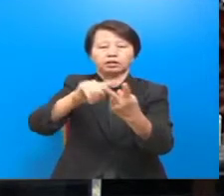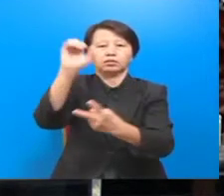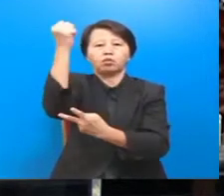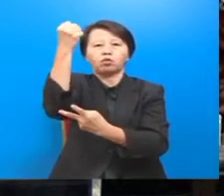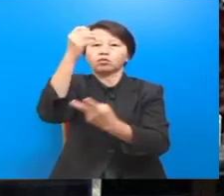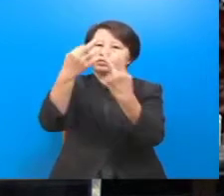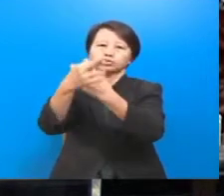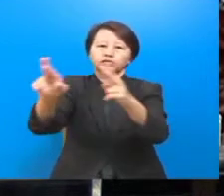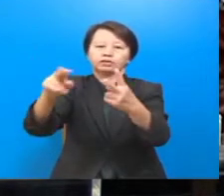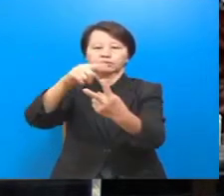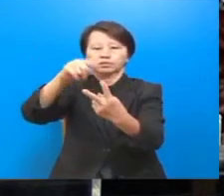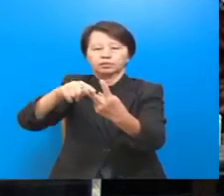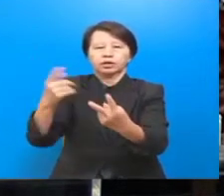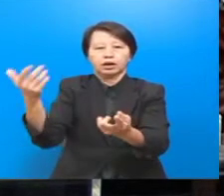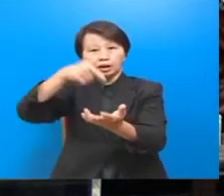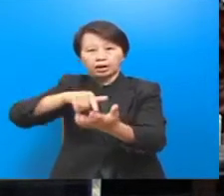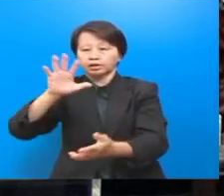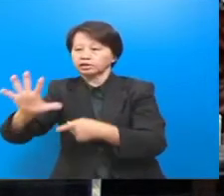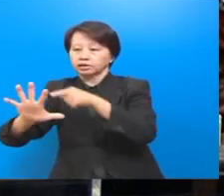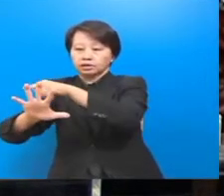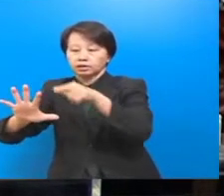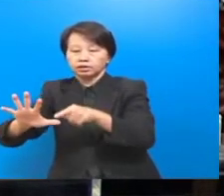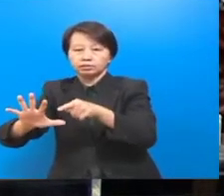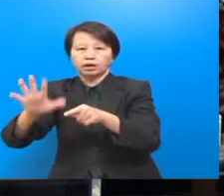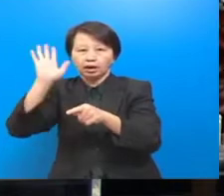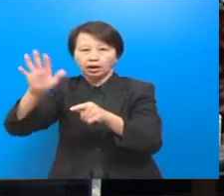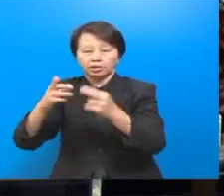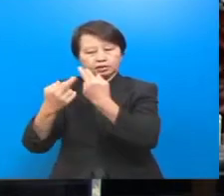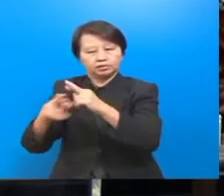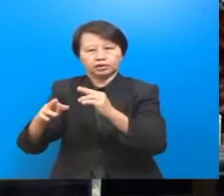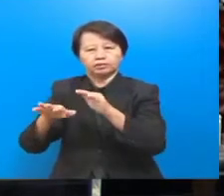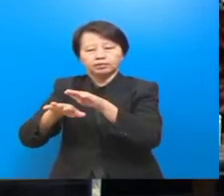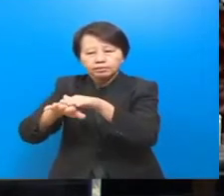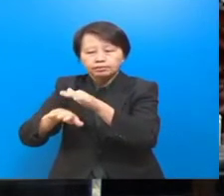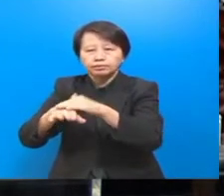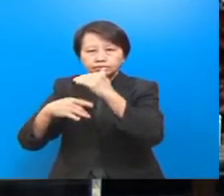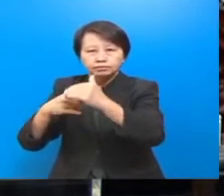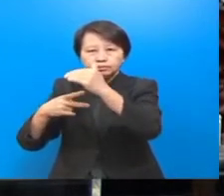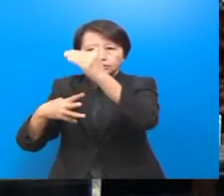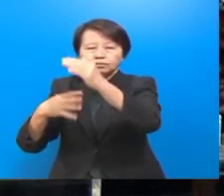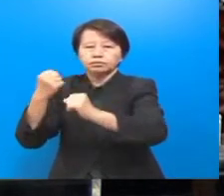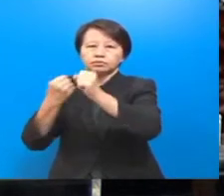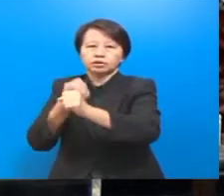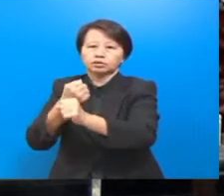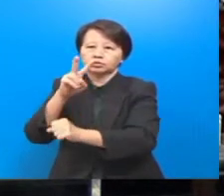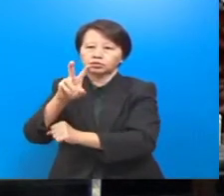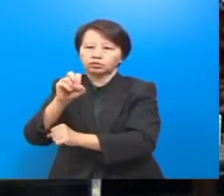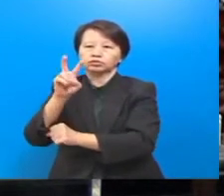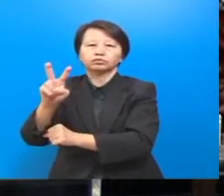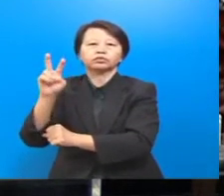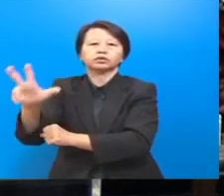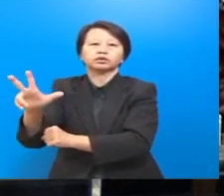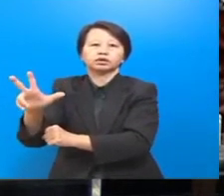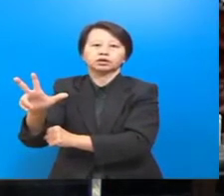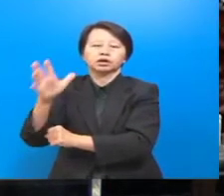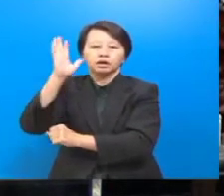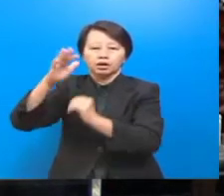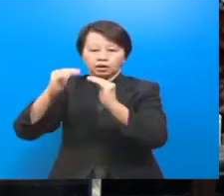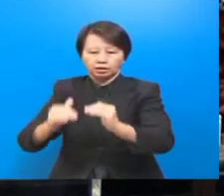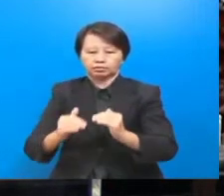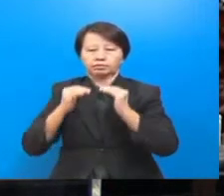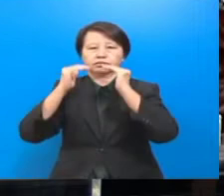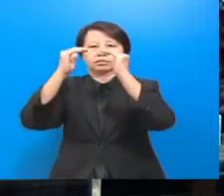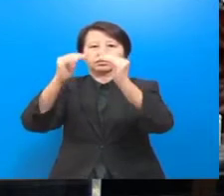manakah baki limo alergi jangka siap secara berperingkat menjelang tahun 2003 sekaligus akan